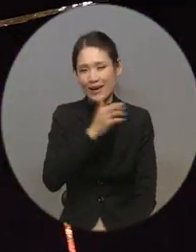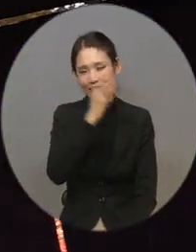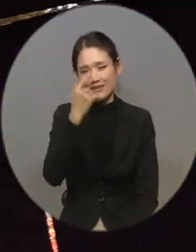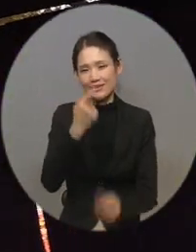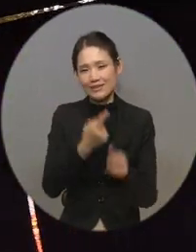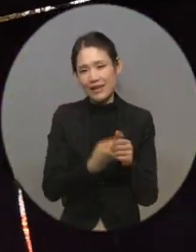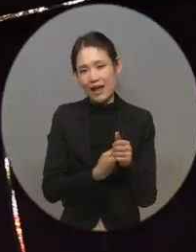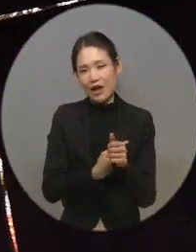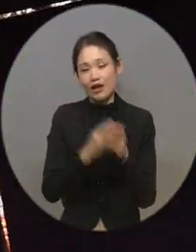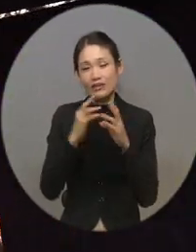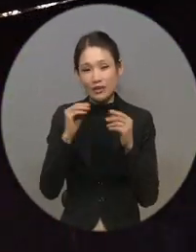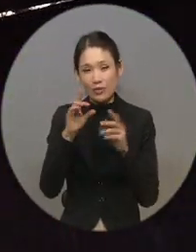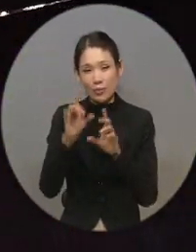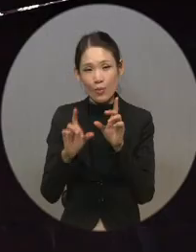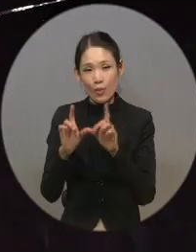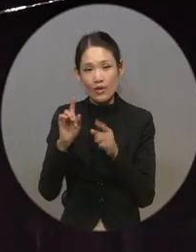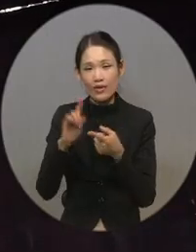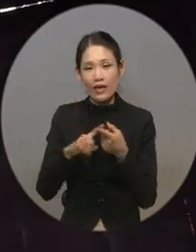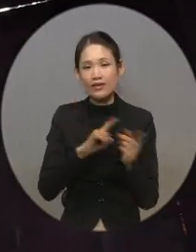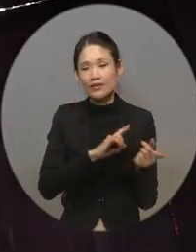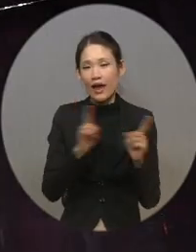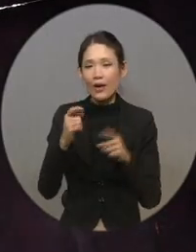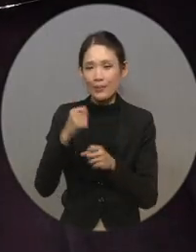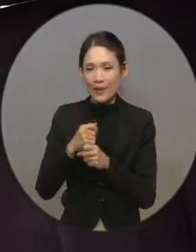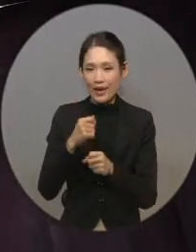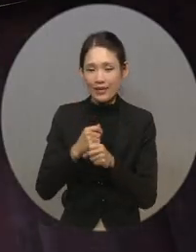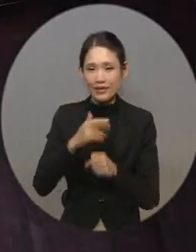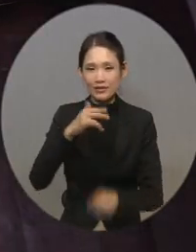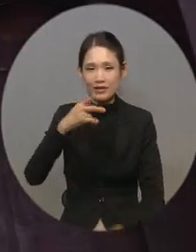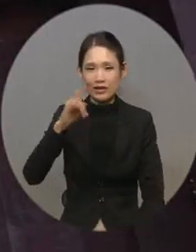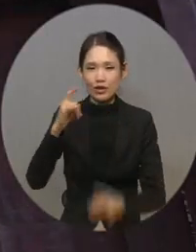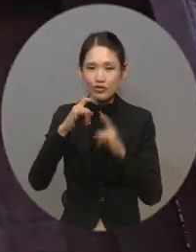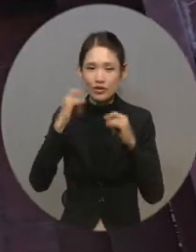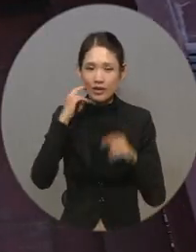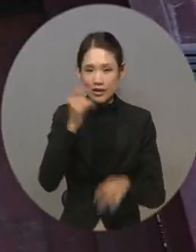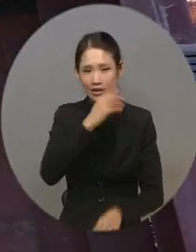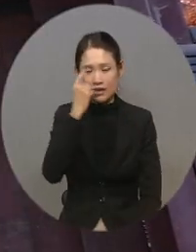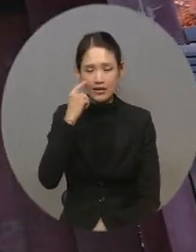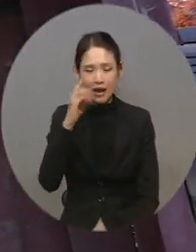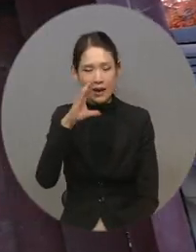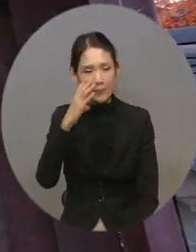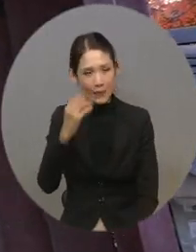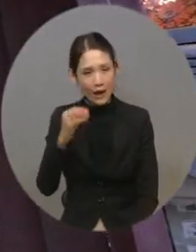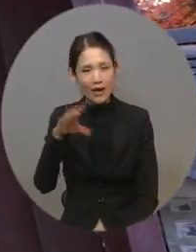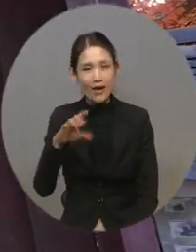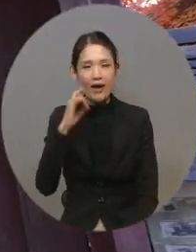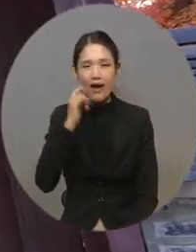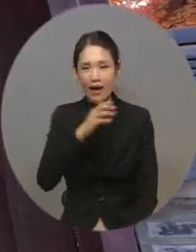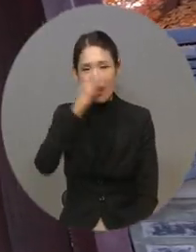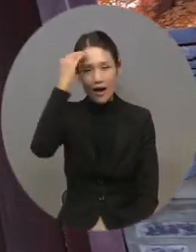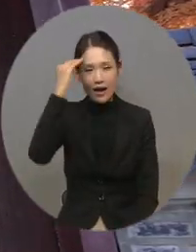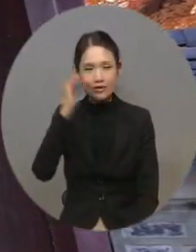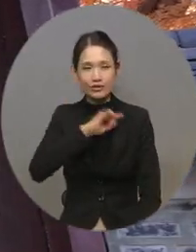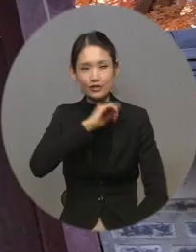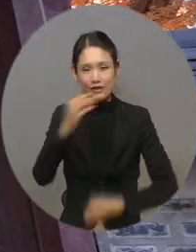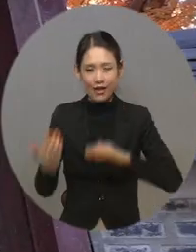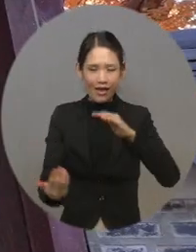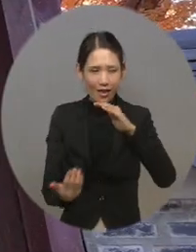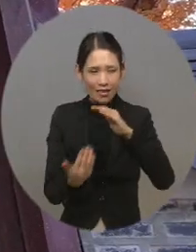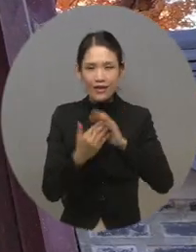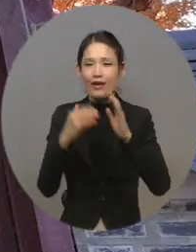자연의 지형을 그대로 살려 만든 창덕궁의 아름다움이 가장 돋보이는 곳으로 우리나라 최대의